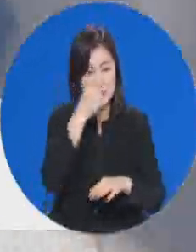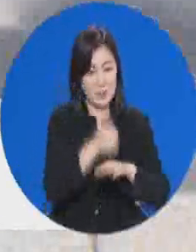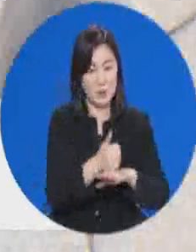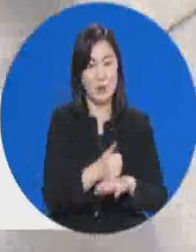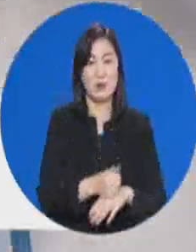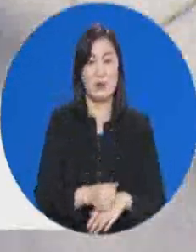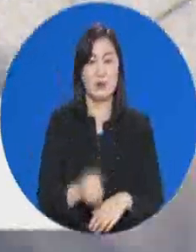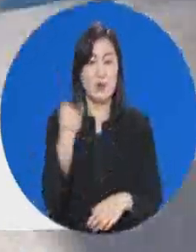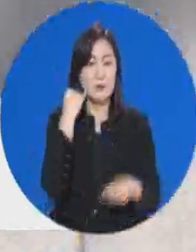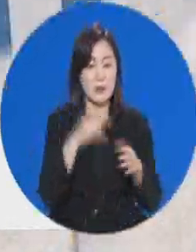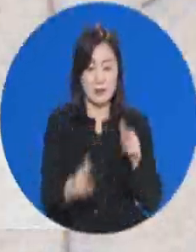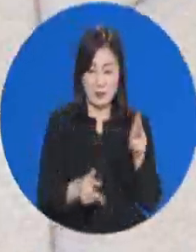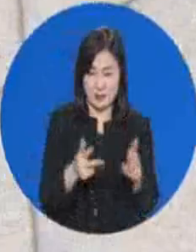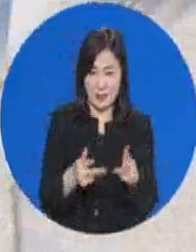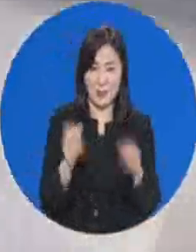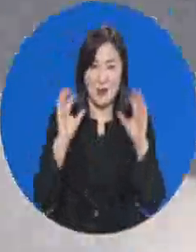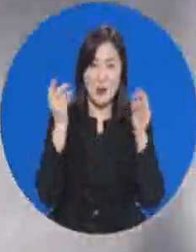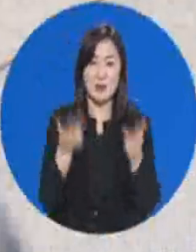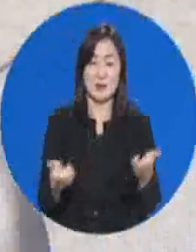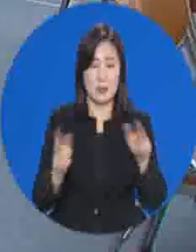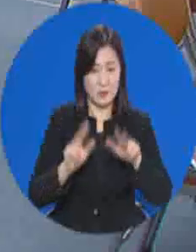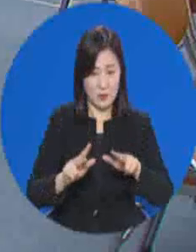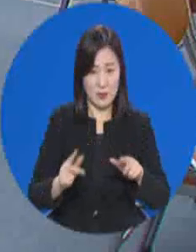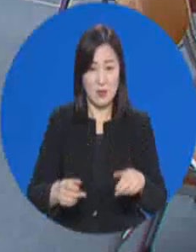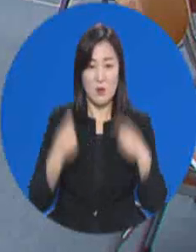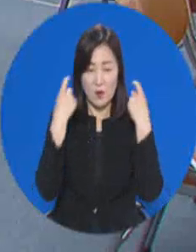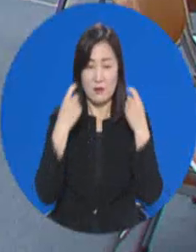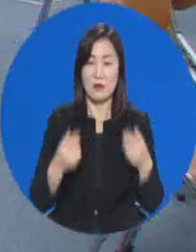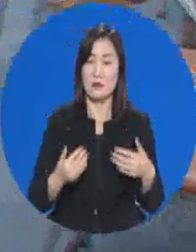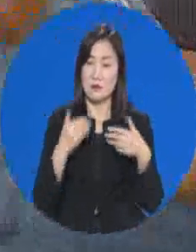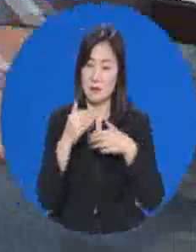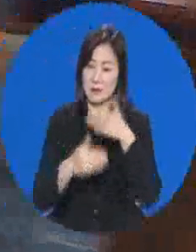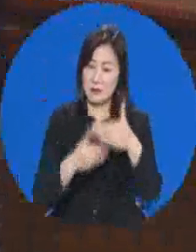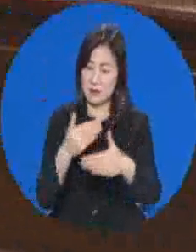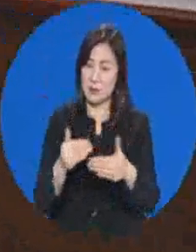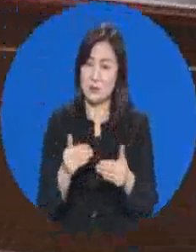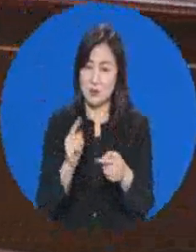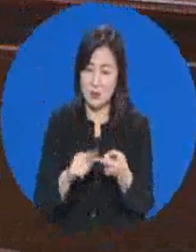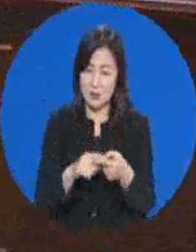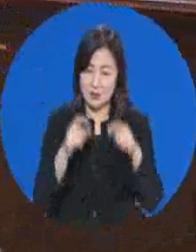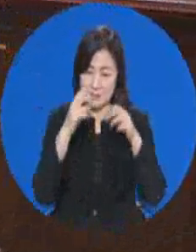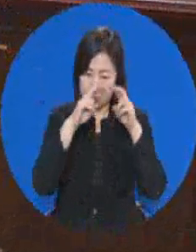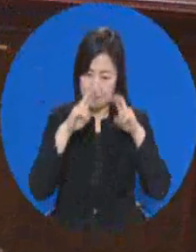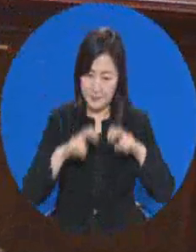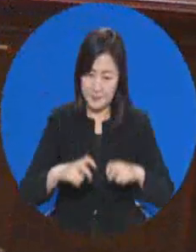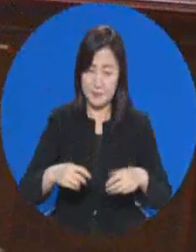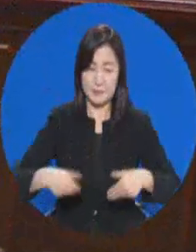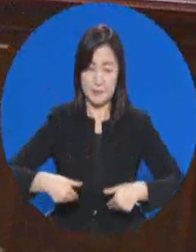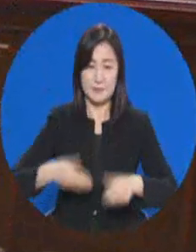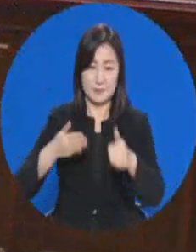마리나 사업과 어린이 테마파크 조성 등 관광산업 추진과 관련해 면밀한 검토를 주문했습니다.